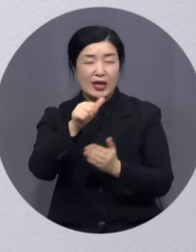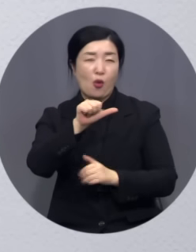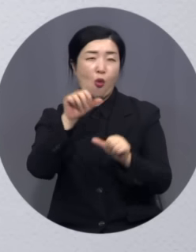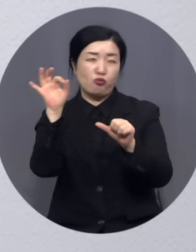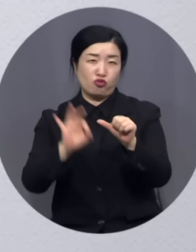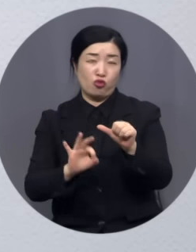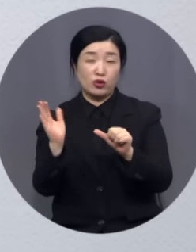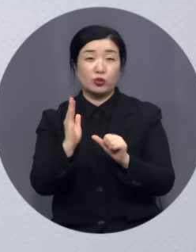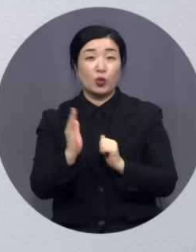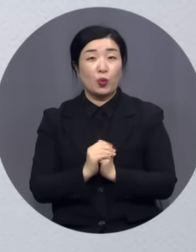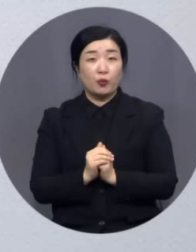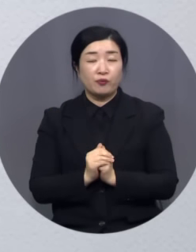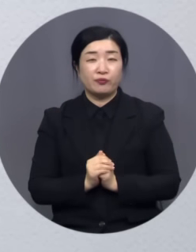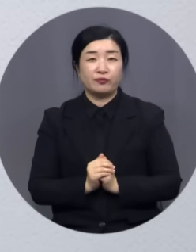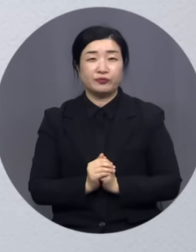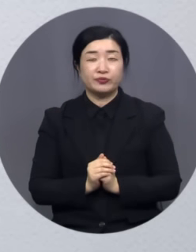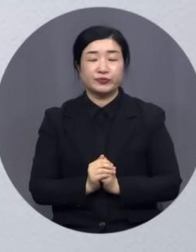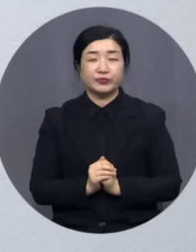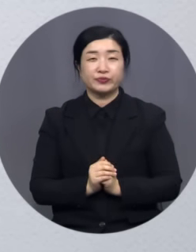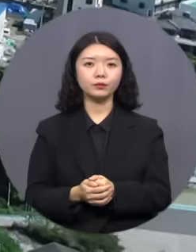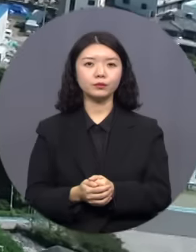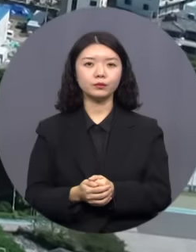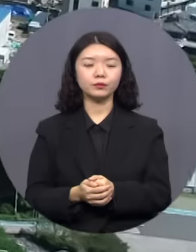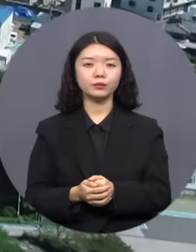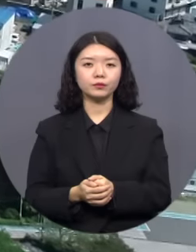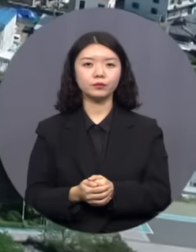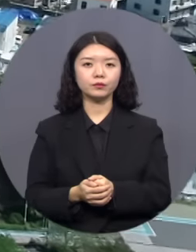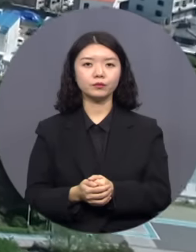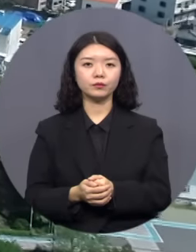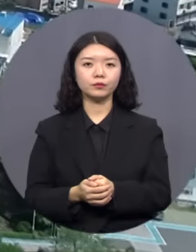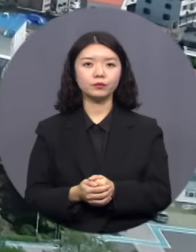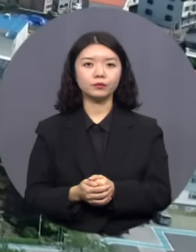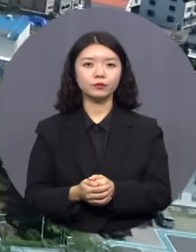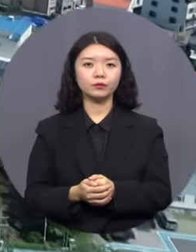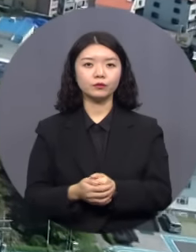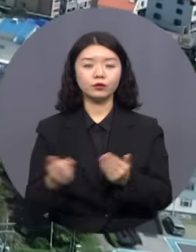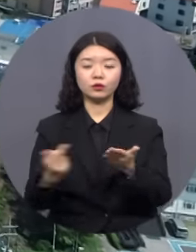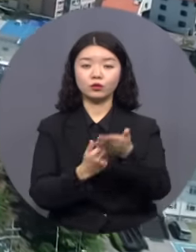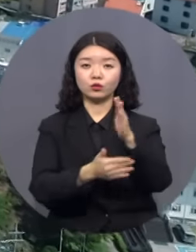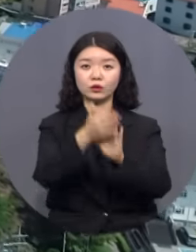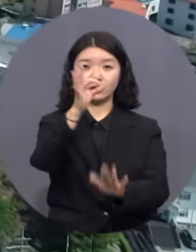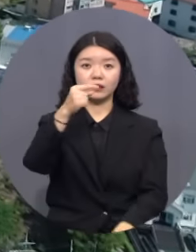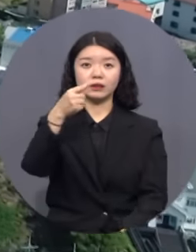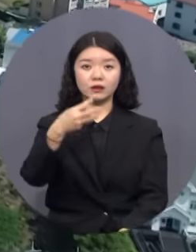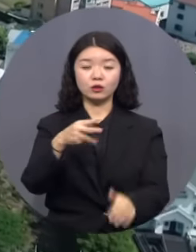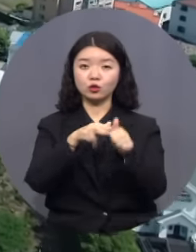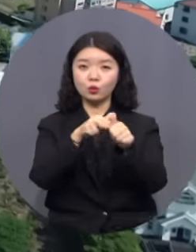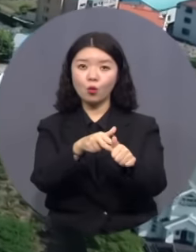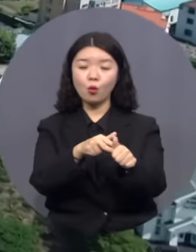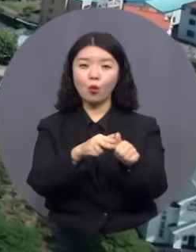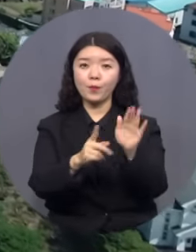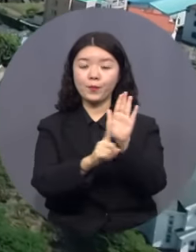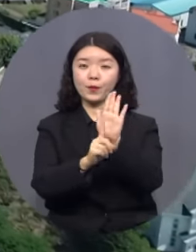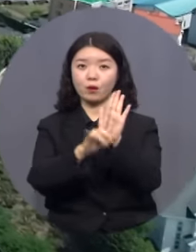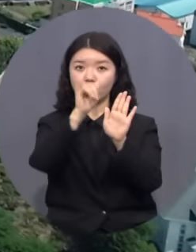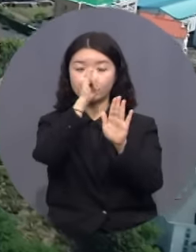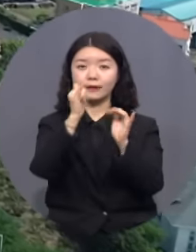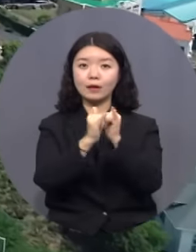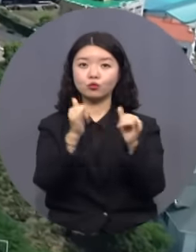있습니다 MBC 뉴스 박지현입니다 제주시 을지역 후보로 거론되고 있는 인물